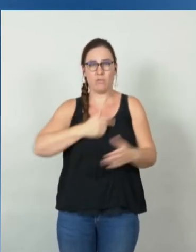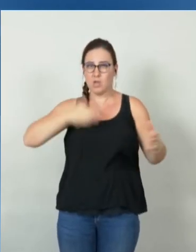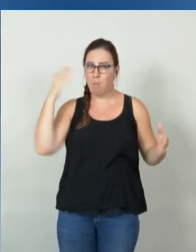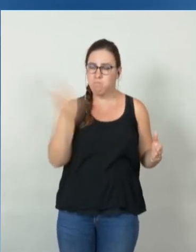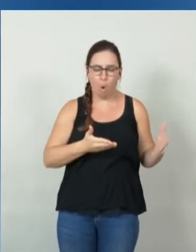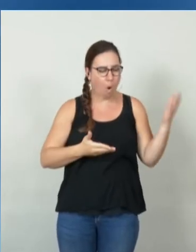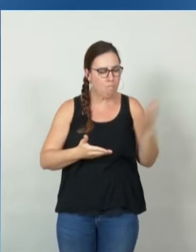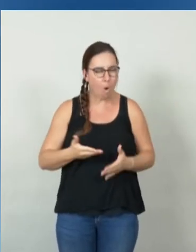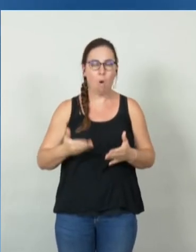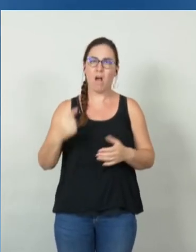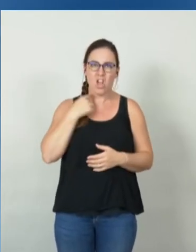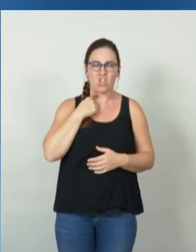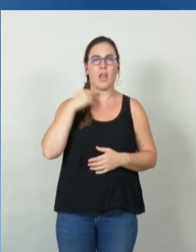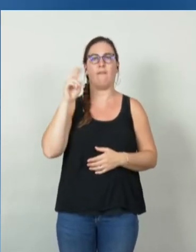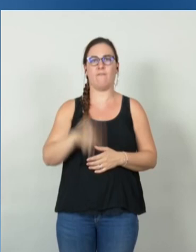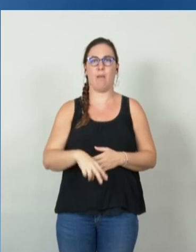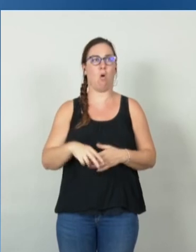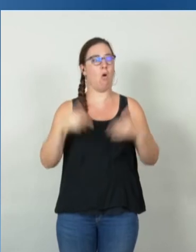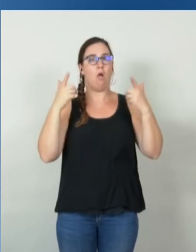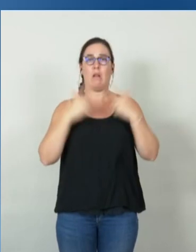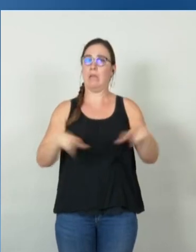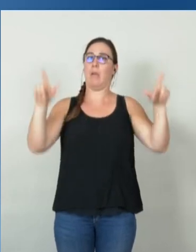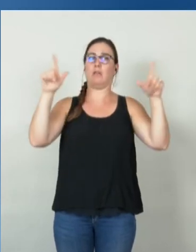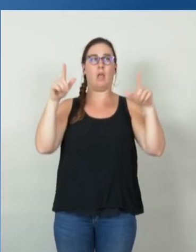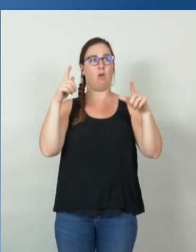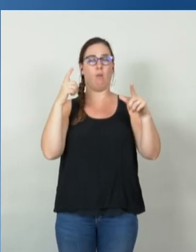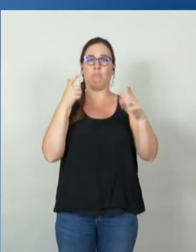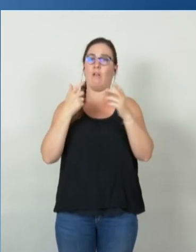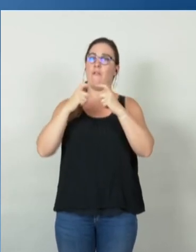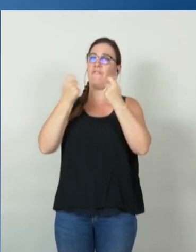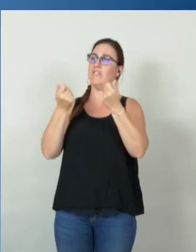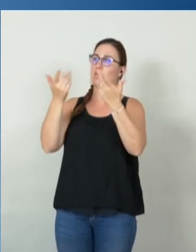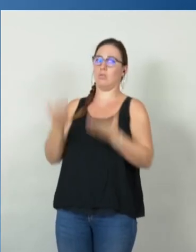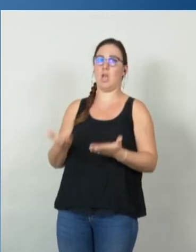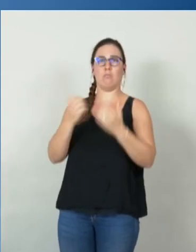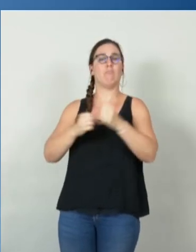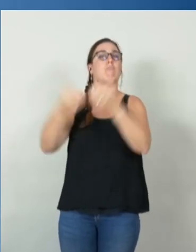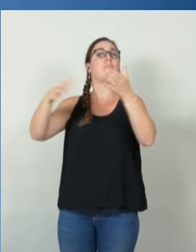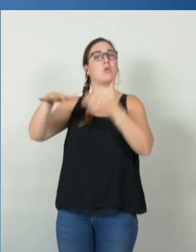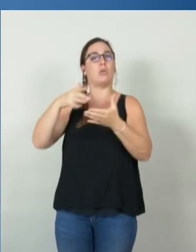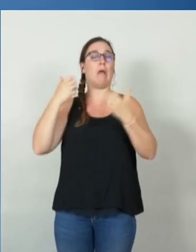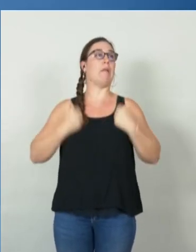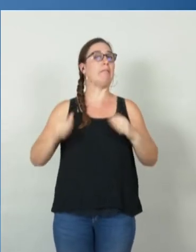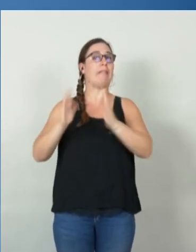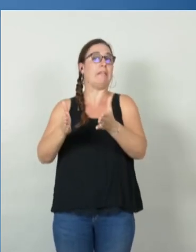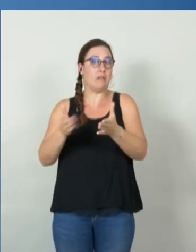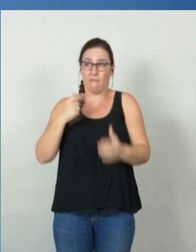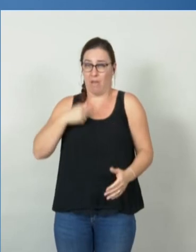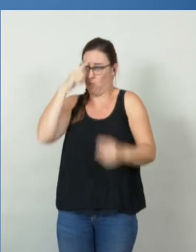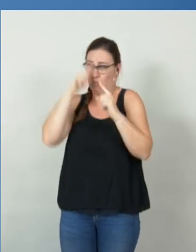c'est la politique open bar financière de cette majorité actuelle je les